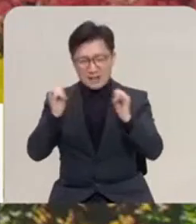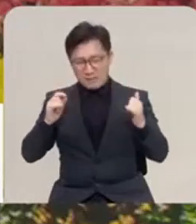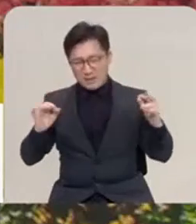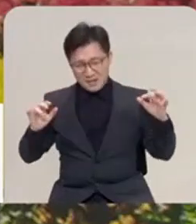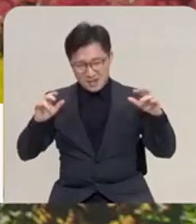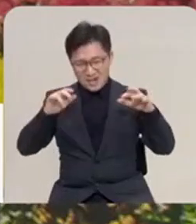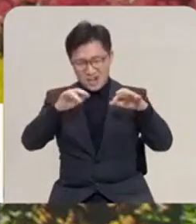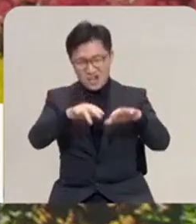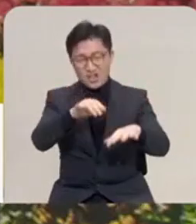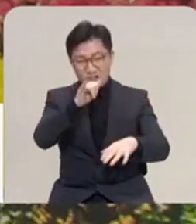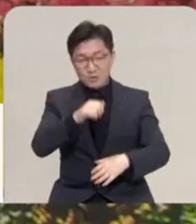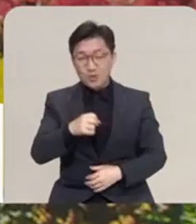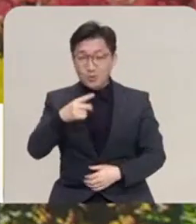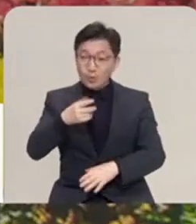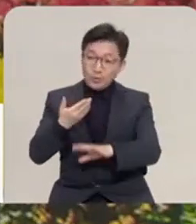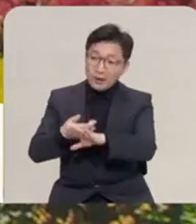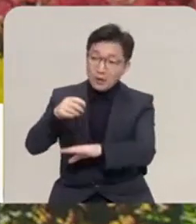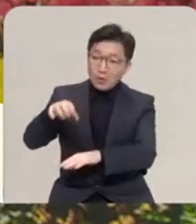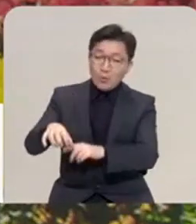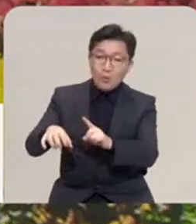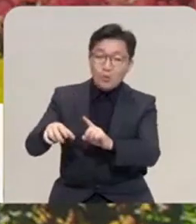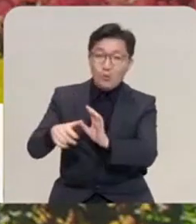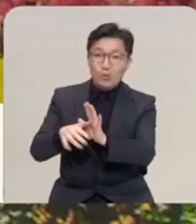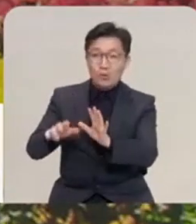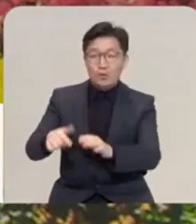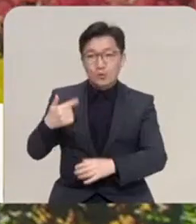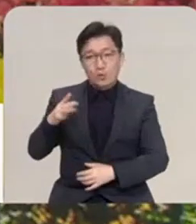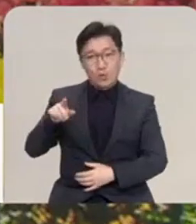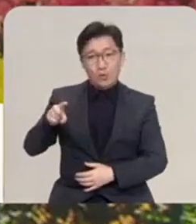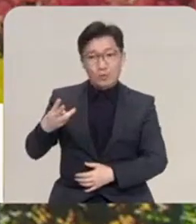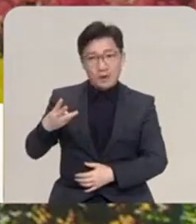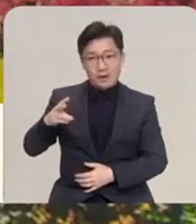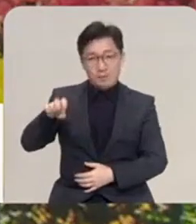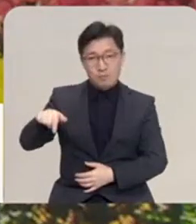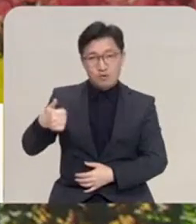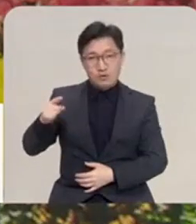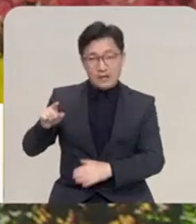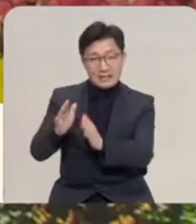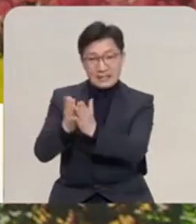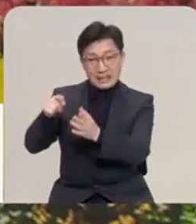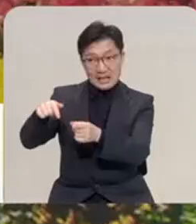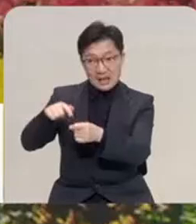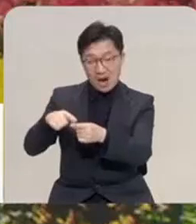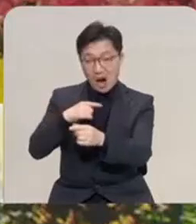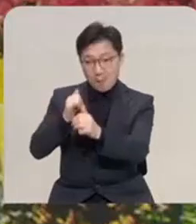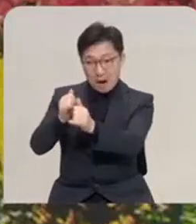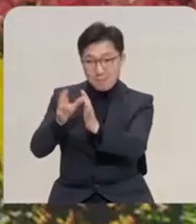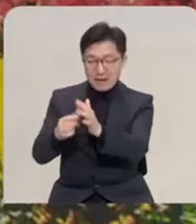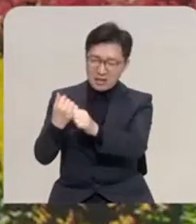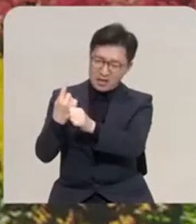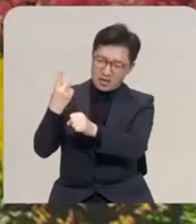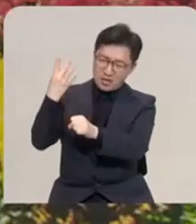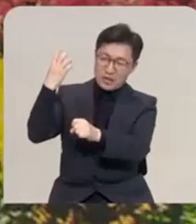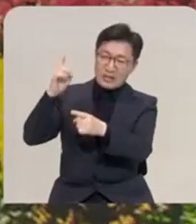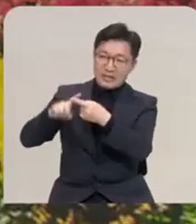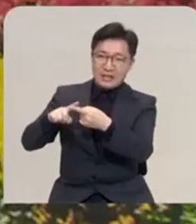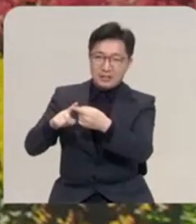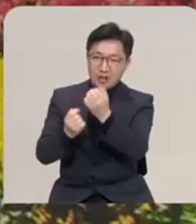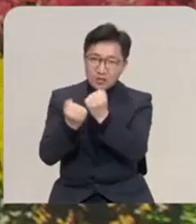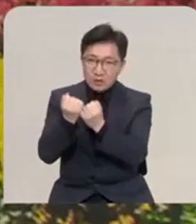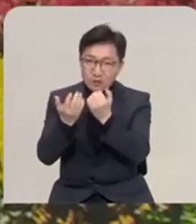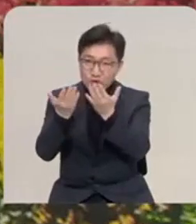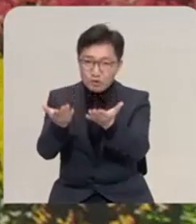몰렸습니다. 또 한 도서관에서는 노벨 문학상을 받은 작품을 한자리에서 볼 수 있는 특별전을 시작해